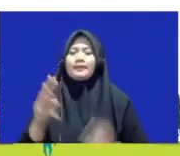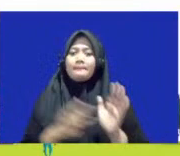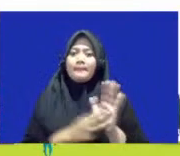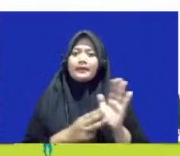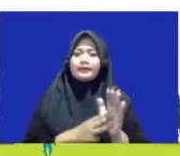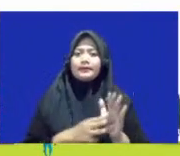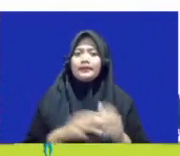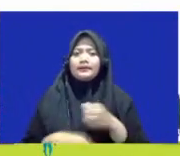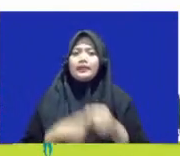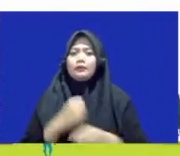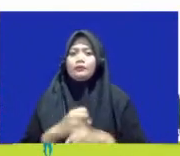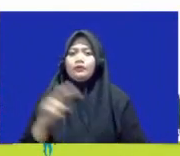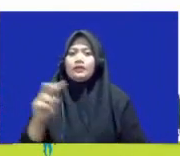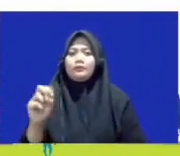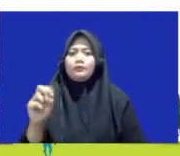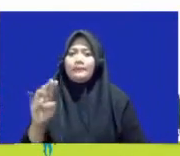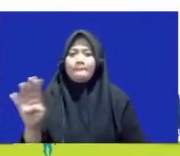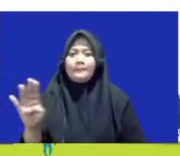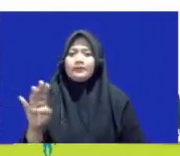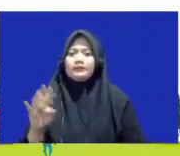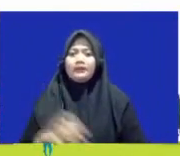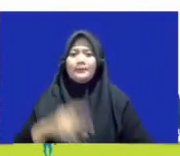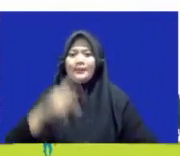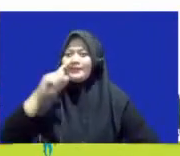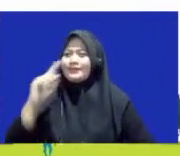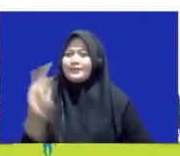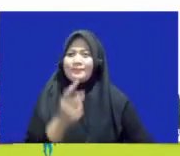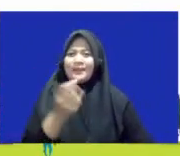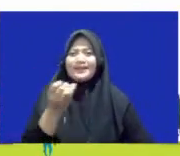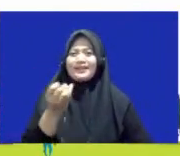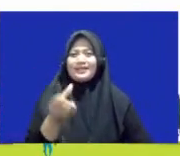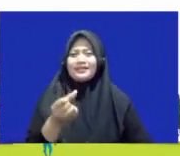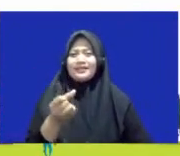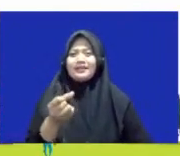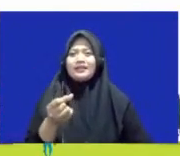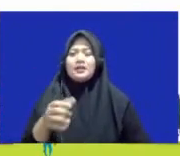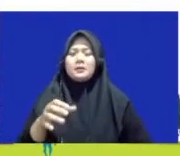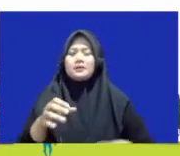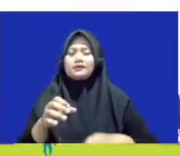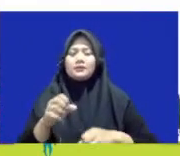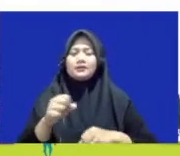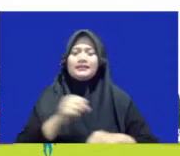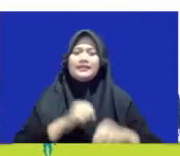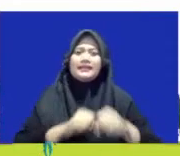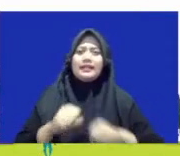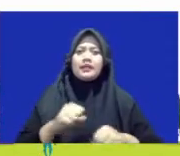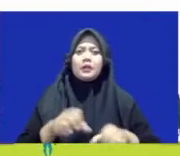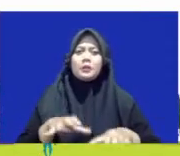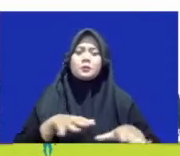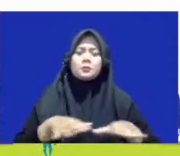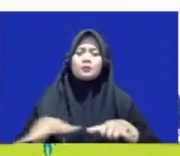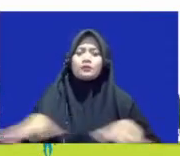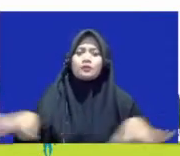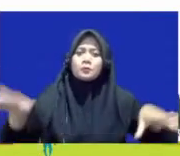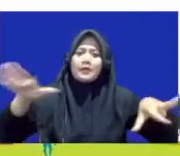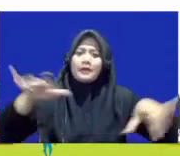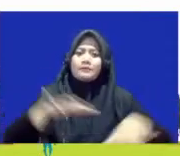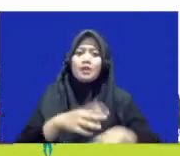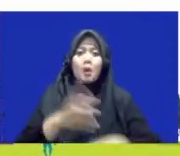2024, ya lebih cepat sedikit dari kejadian bencana tsunami di Aceh. Ketika itu kami sedang di